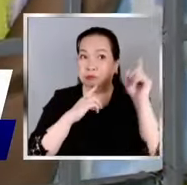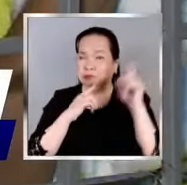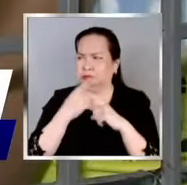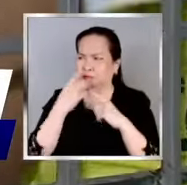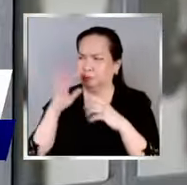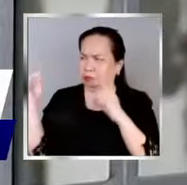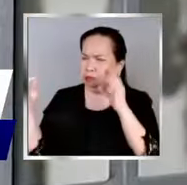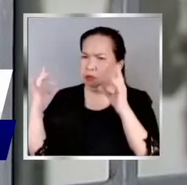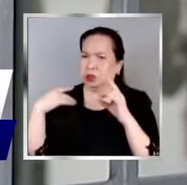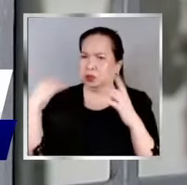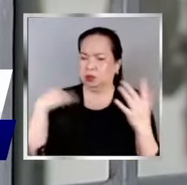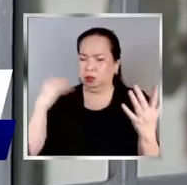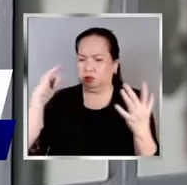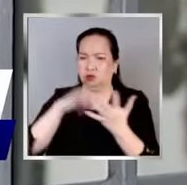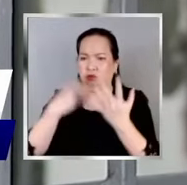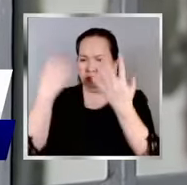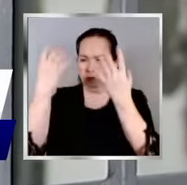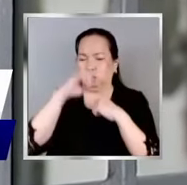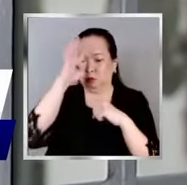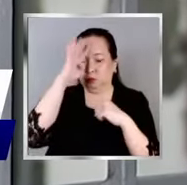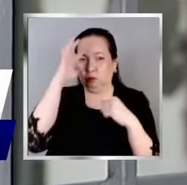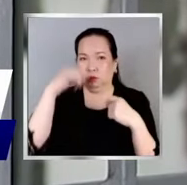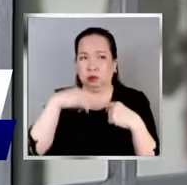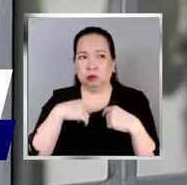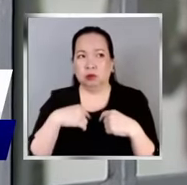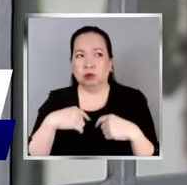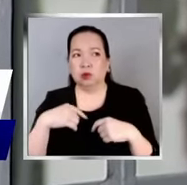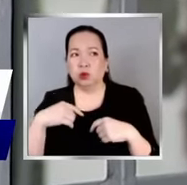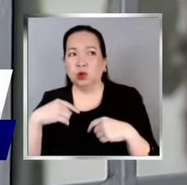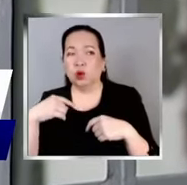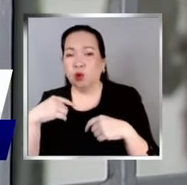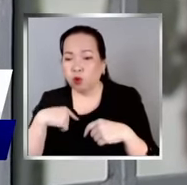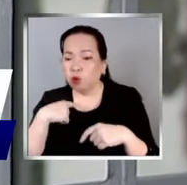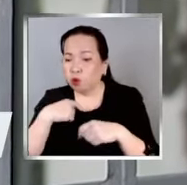ako rito. Pag gumagawa lang ako ng motor ng that time,